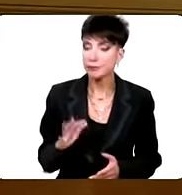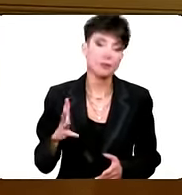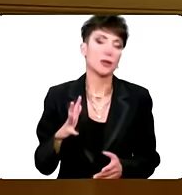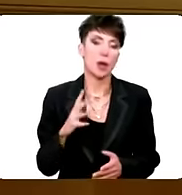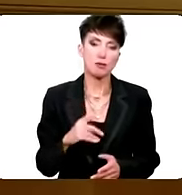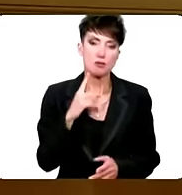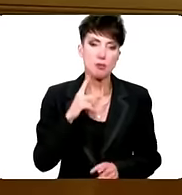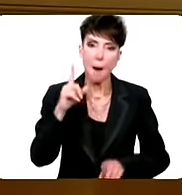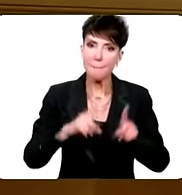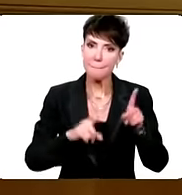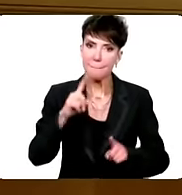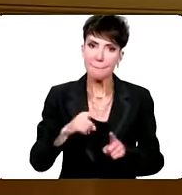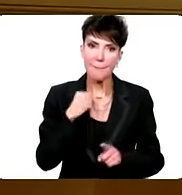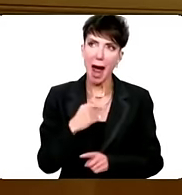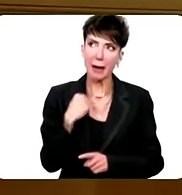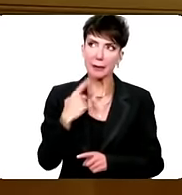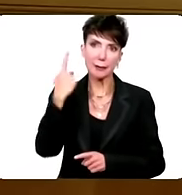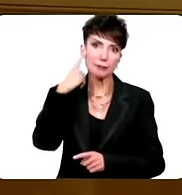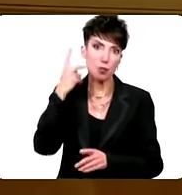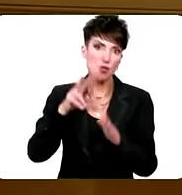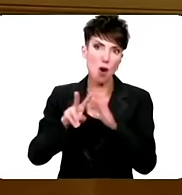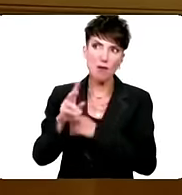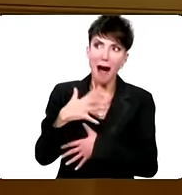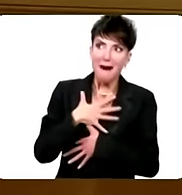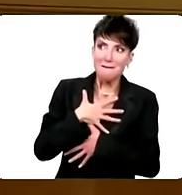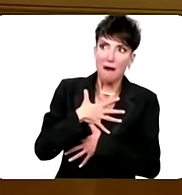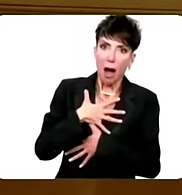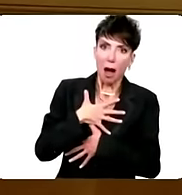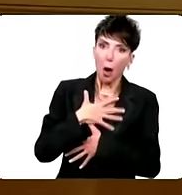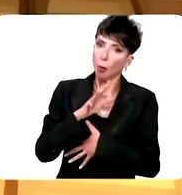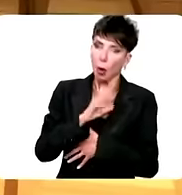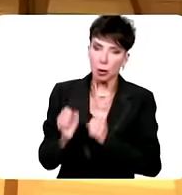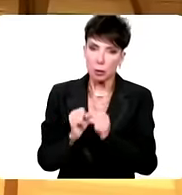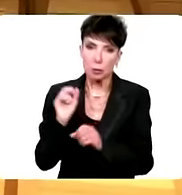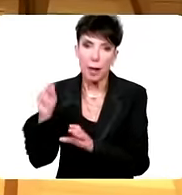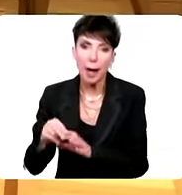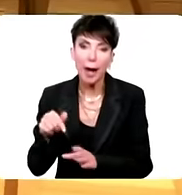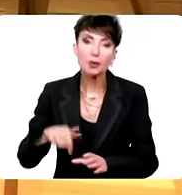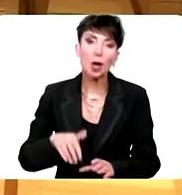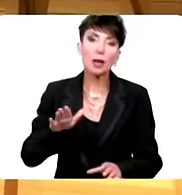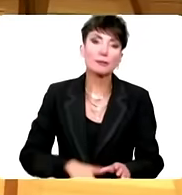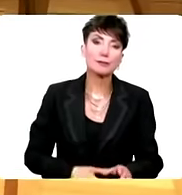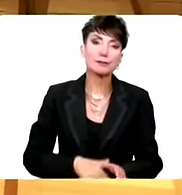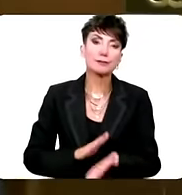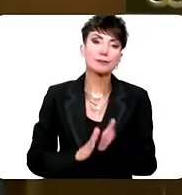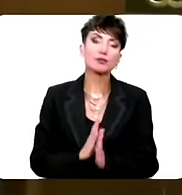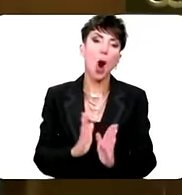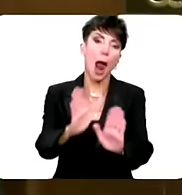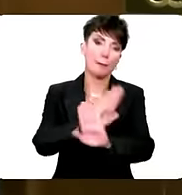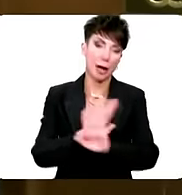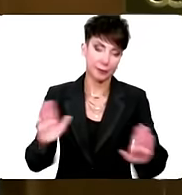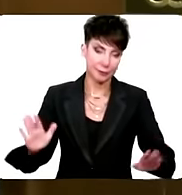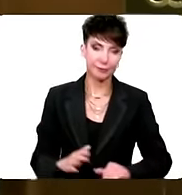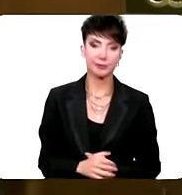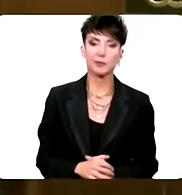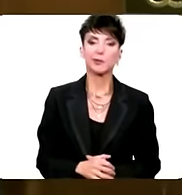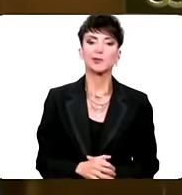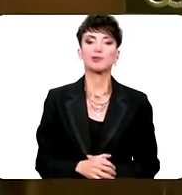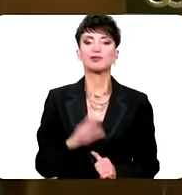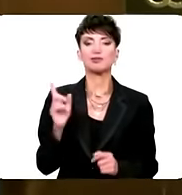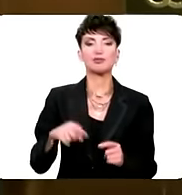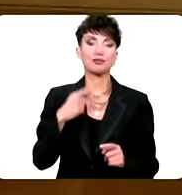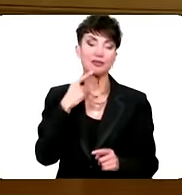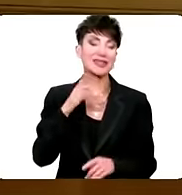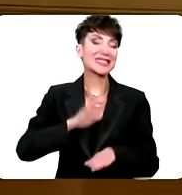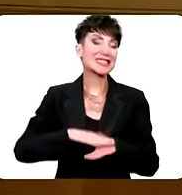να πήγαιναν. Αλλά τώρα, όπως είπατε, μετά την απομάκρυνση από το ταμείο. Πάμε στην εντολή. Μιλήσαμε για τη φωνή, το τι έφταξε.